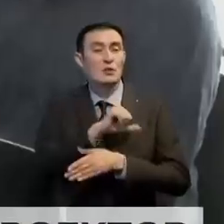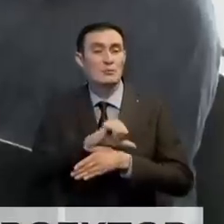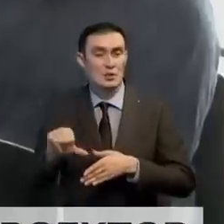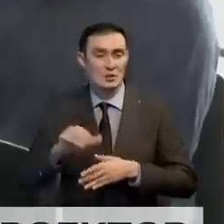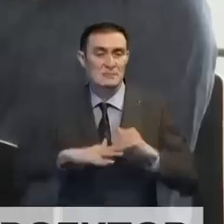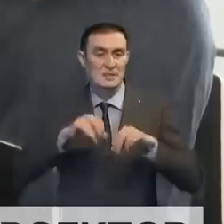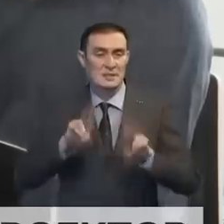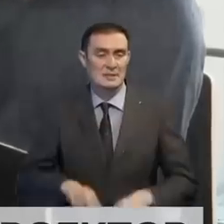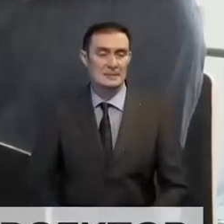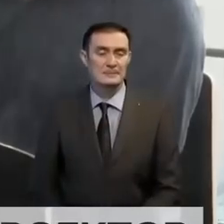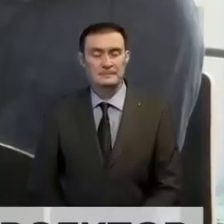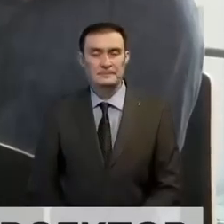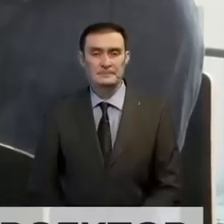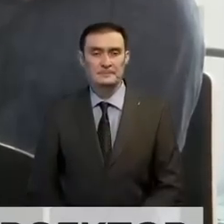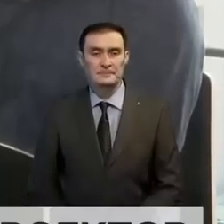авторы.